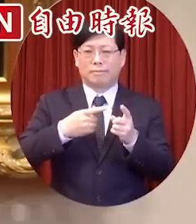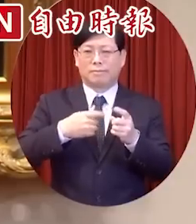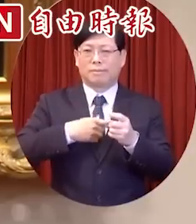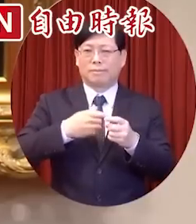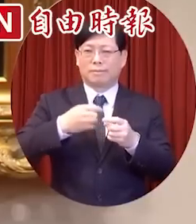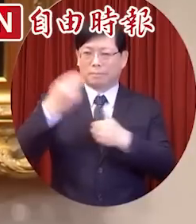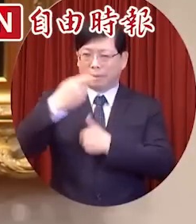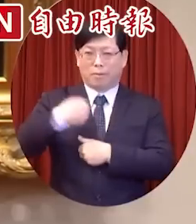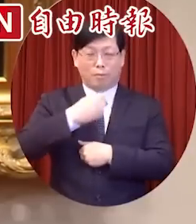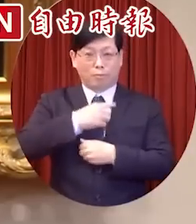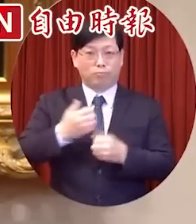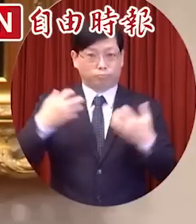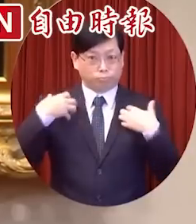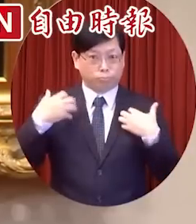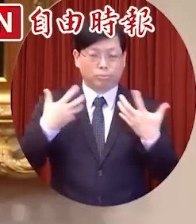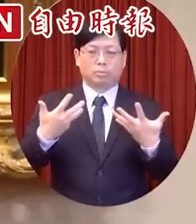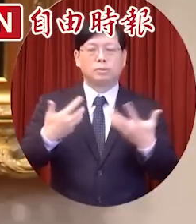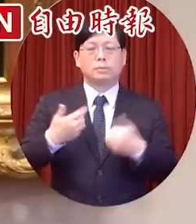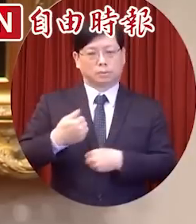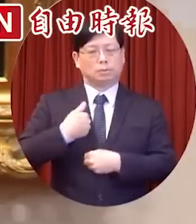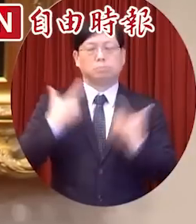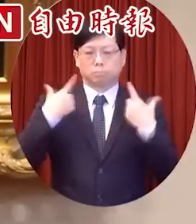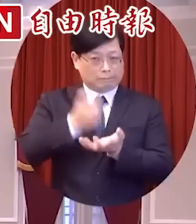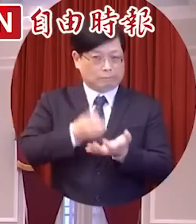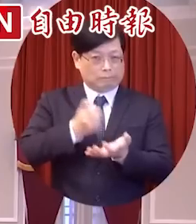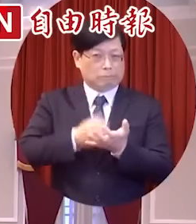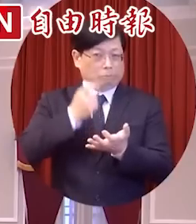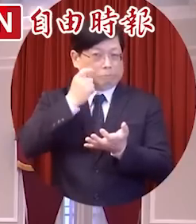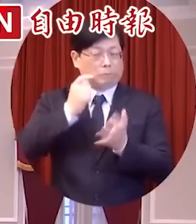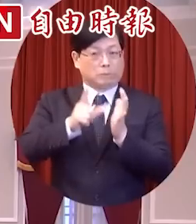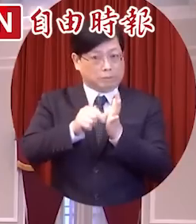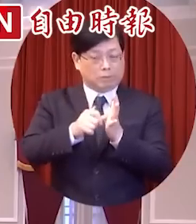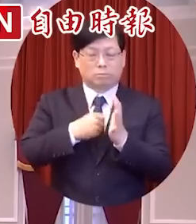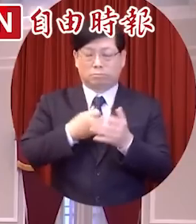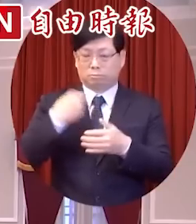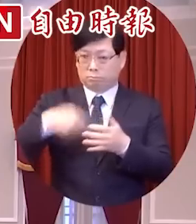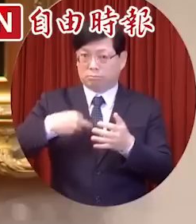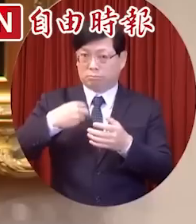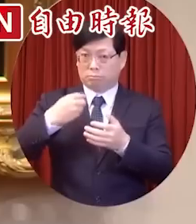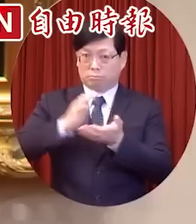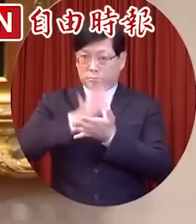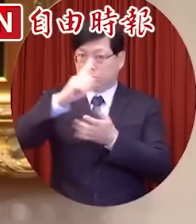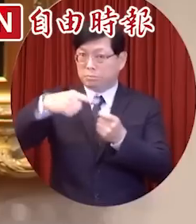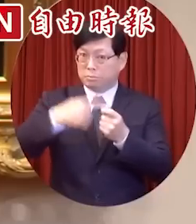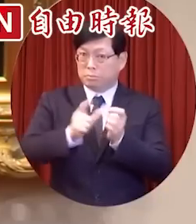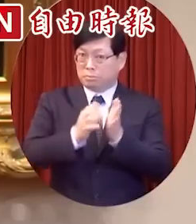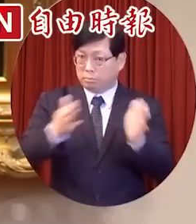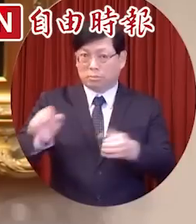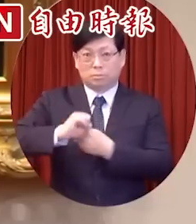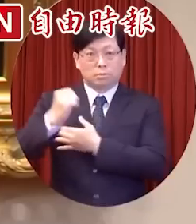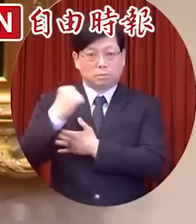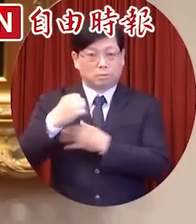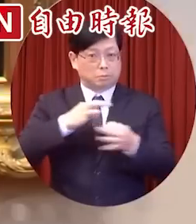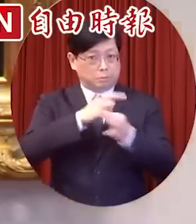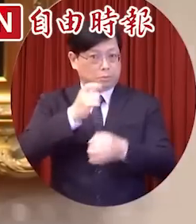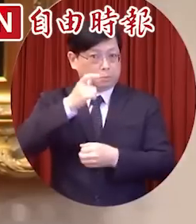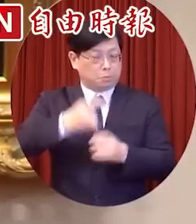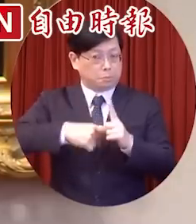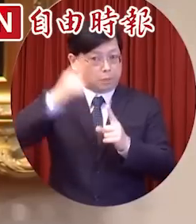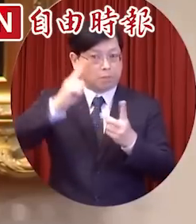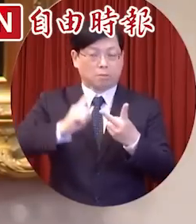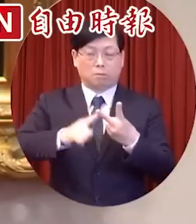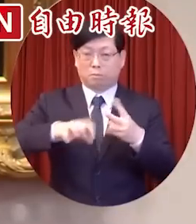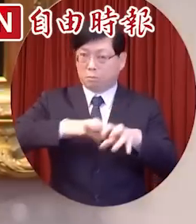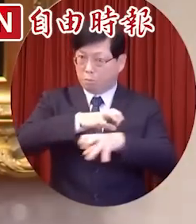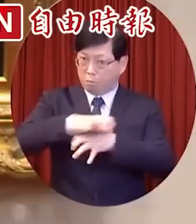时候，我有一种义无反顾的心情。在未来一年多的时间，强化台湾的经济韧性、环境